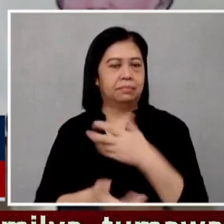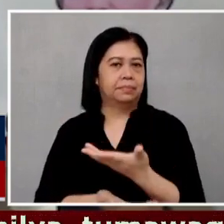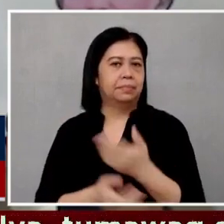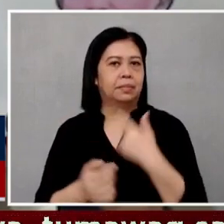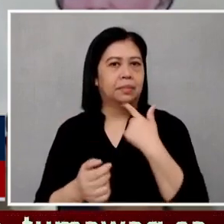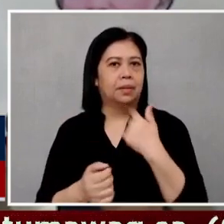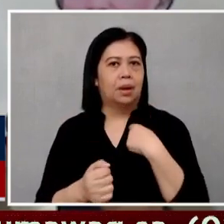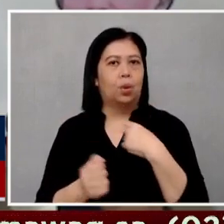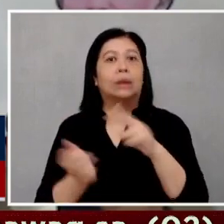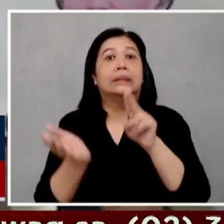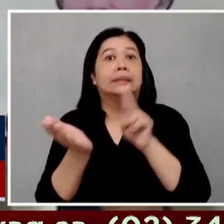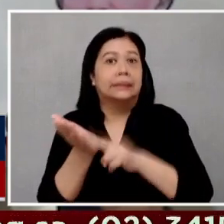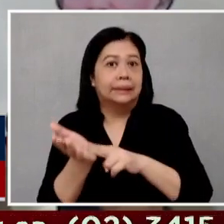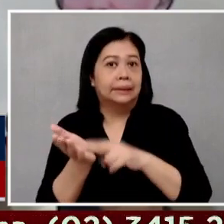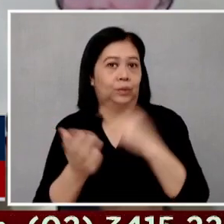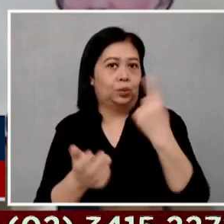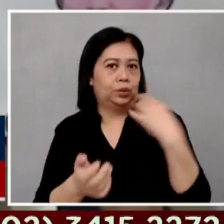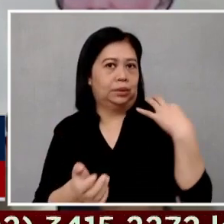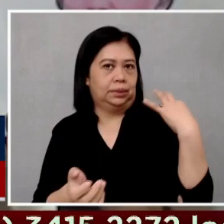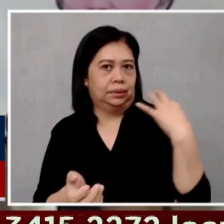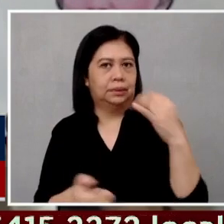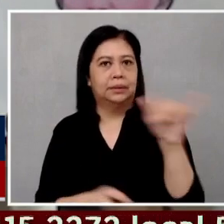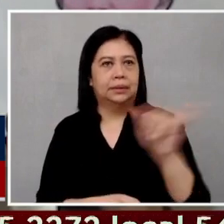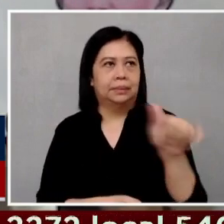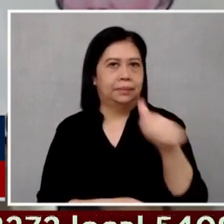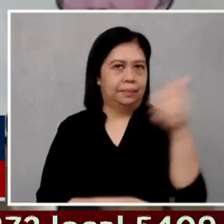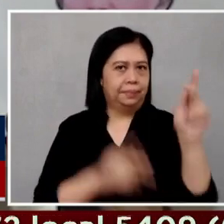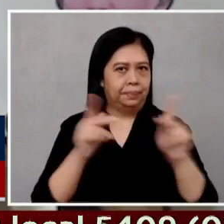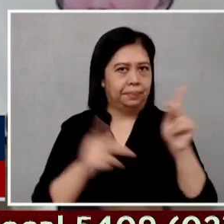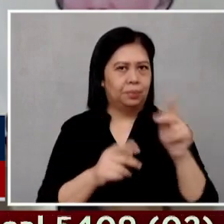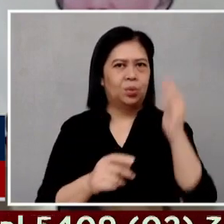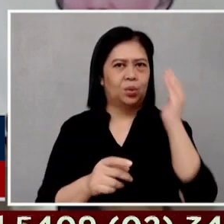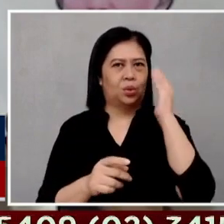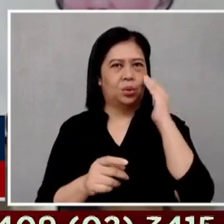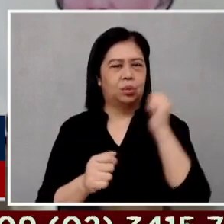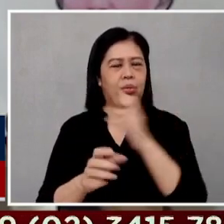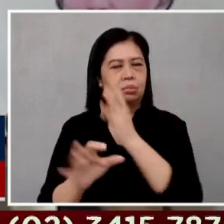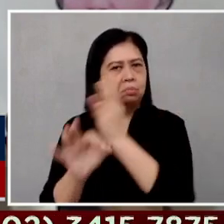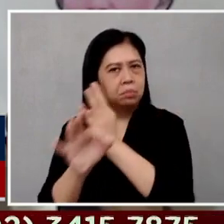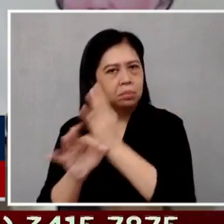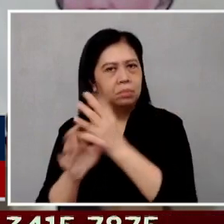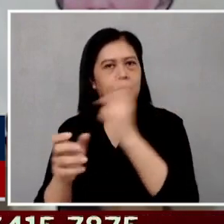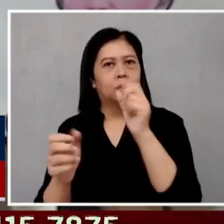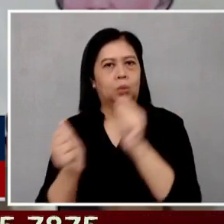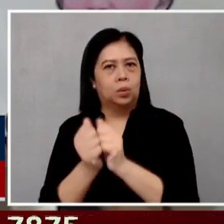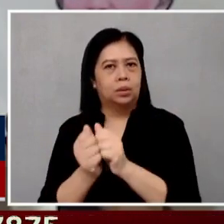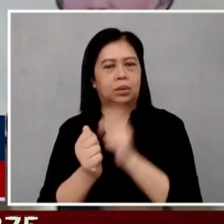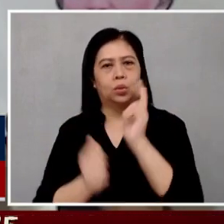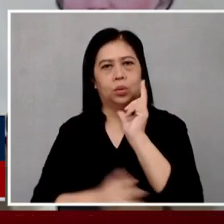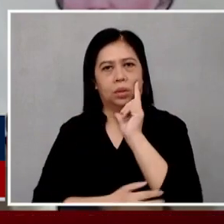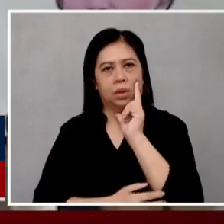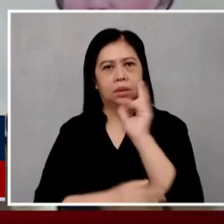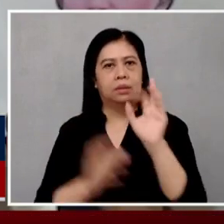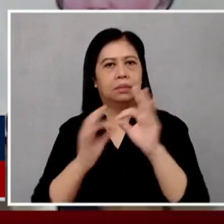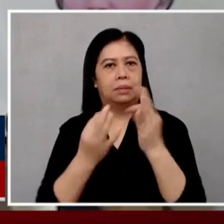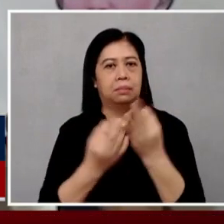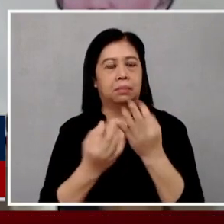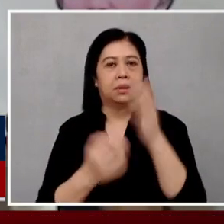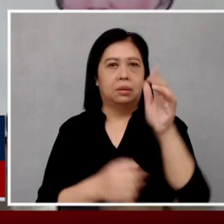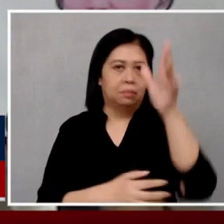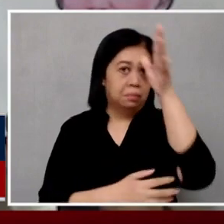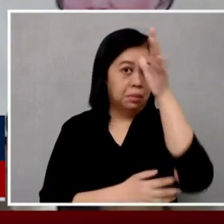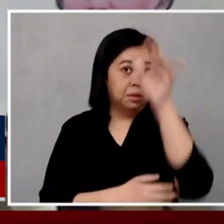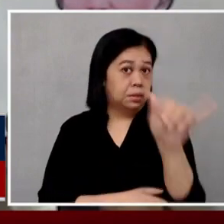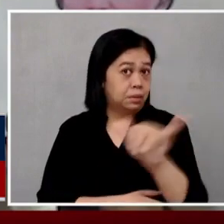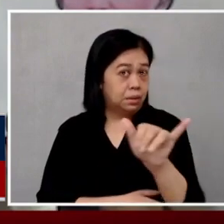Nagpalista lang din po ako gaya ng iba. Knowing my devotion to the Dutertes, kung anong pagmamahal ko sa tatay,